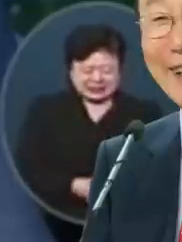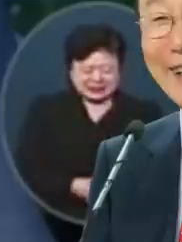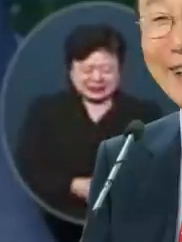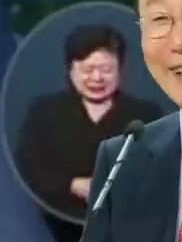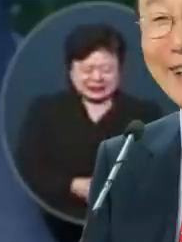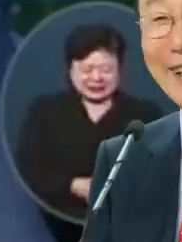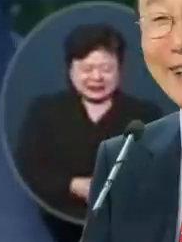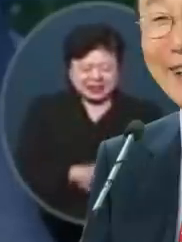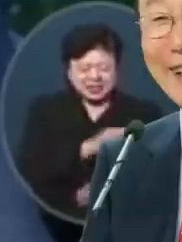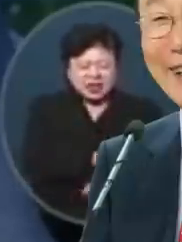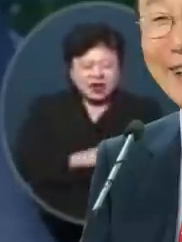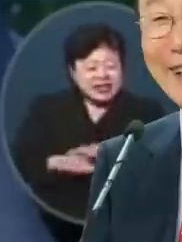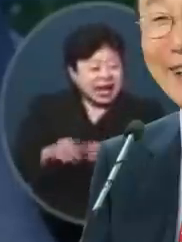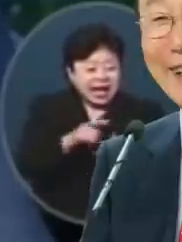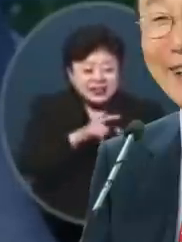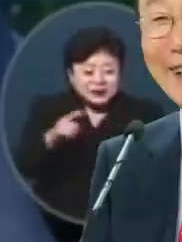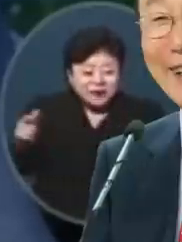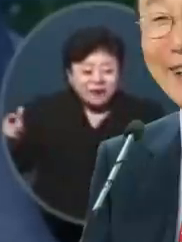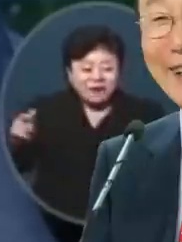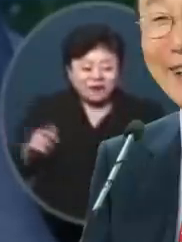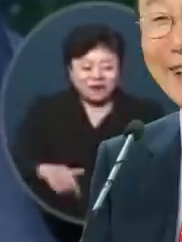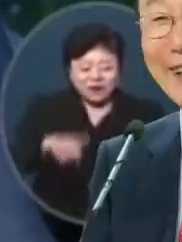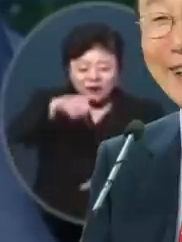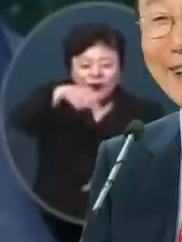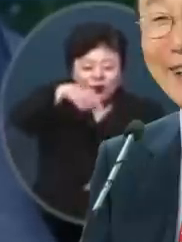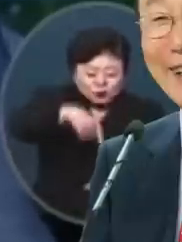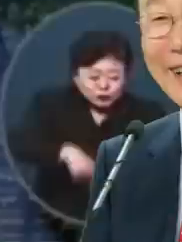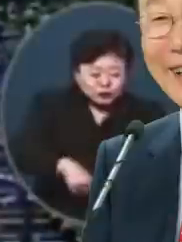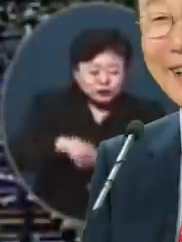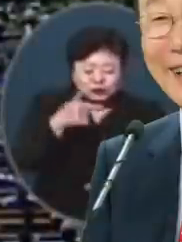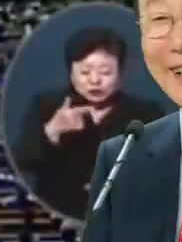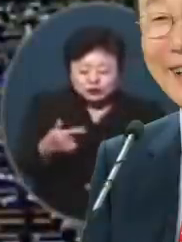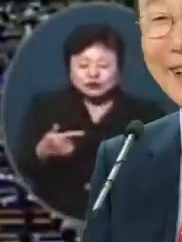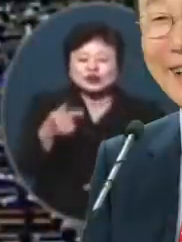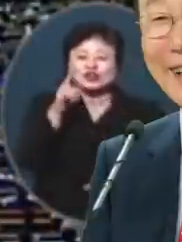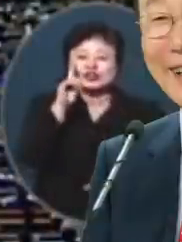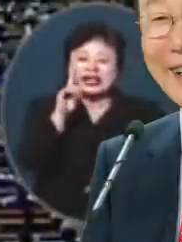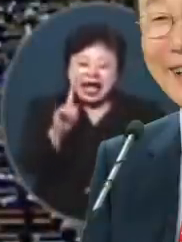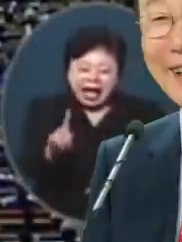여당도 아니고 야당도 아니고 실무신음가 버리는 것입니다